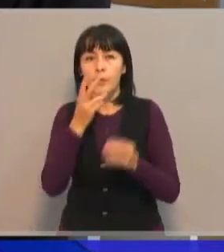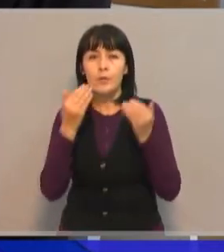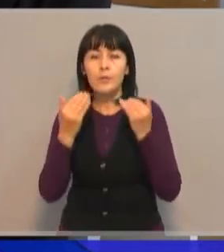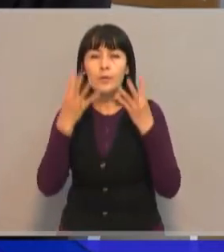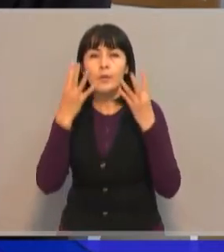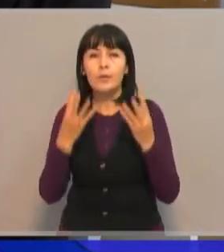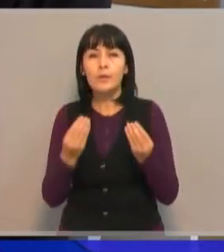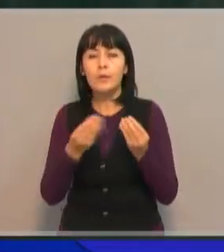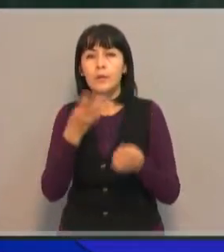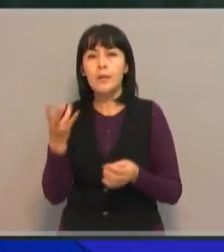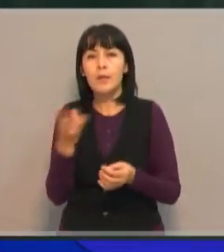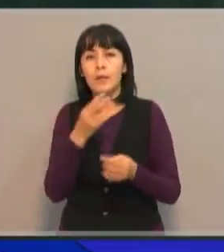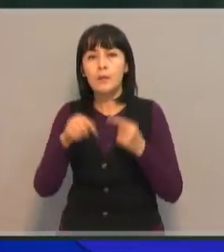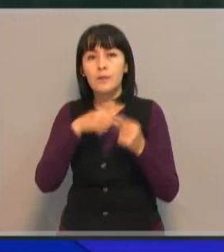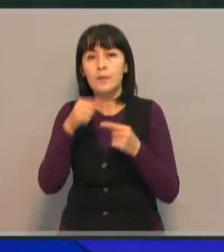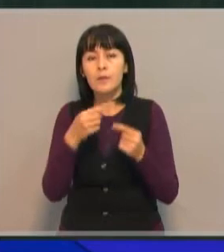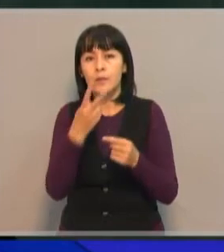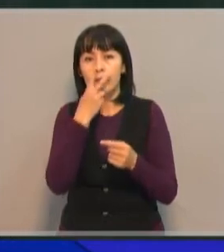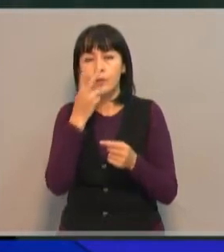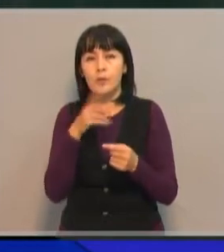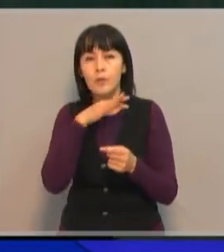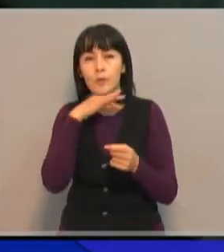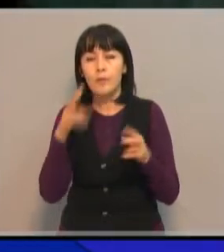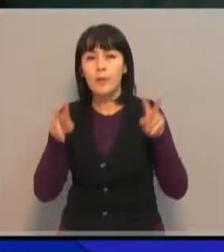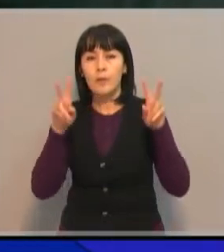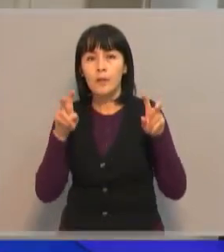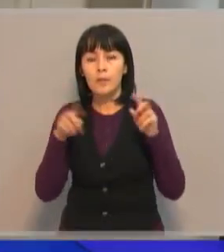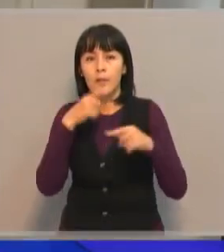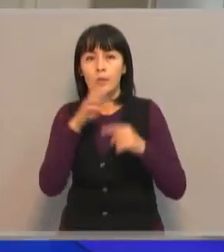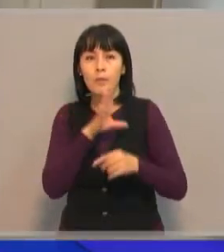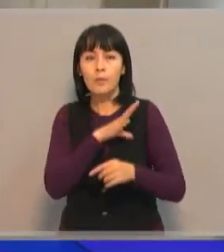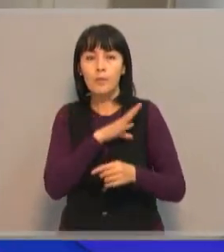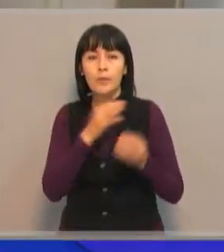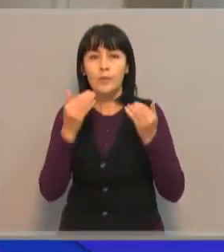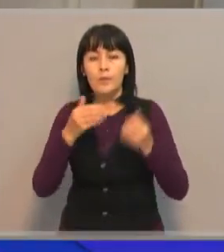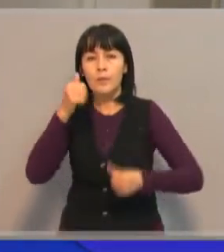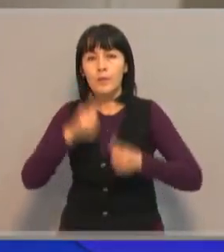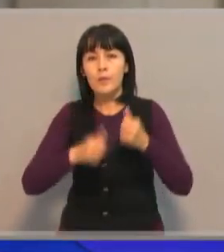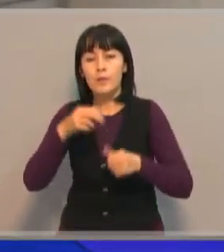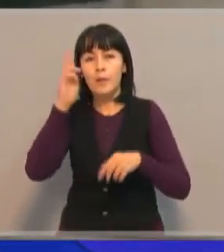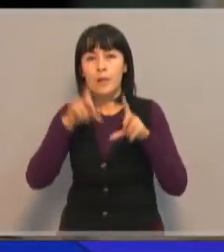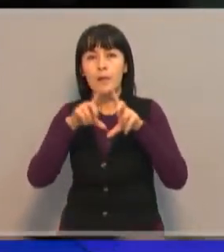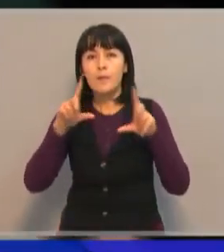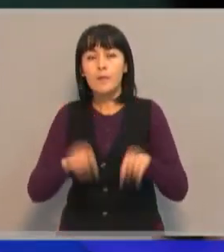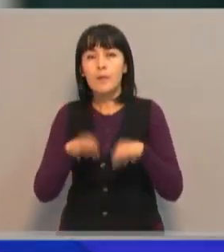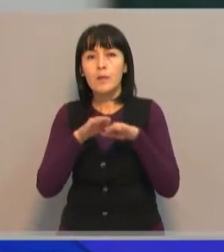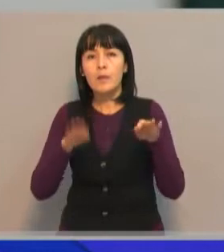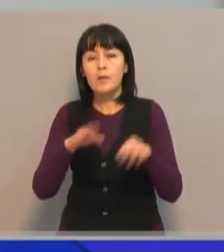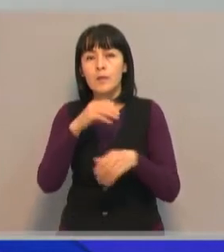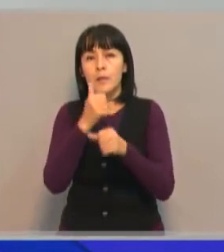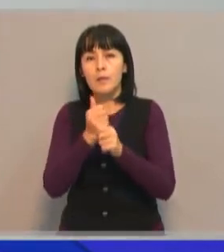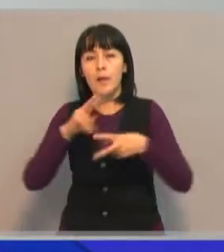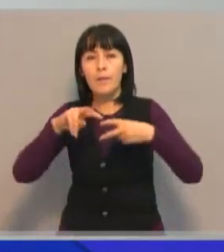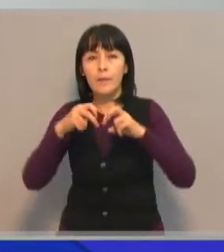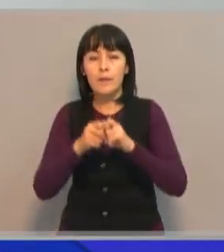бүгінгі заманға ең қажетті бизнес түрін көрсету сынды тақырыптар қозғалған пікірсайыс турнирінде мектеп оқушыларының ең өзекті